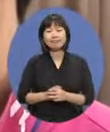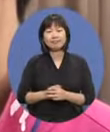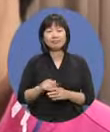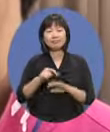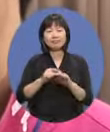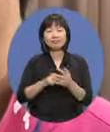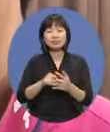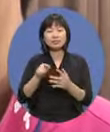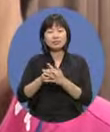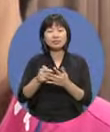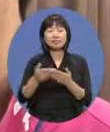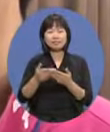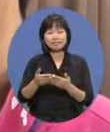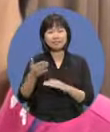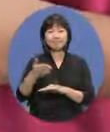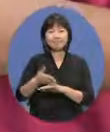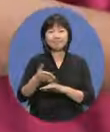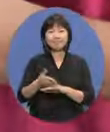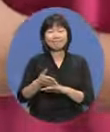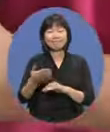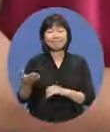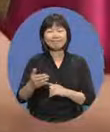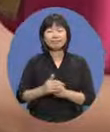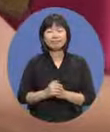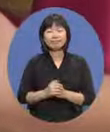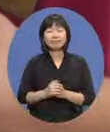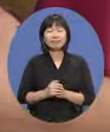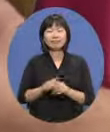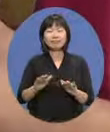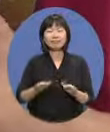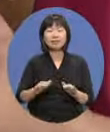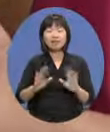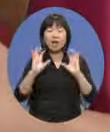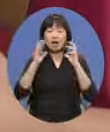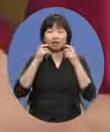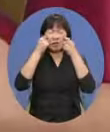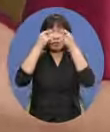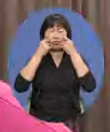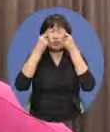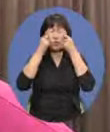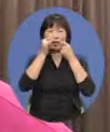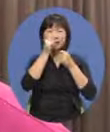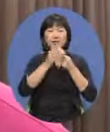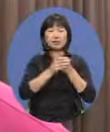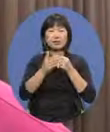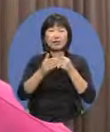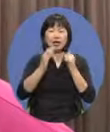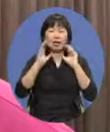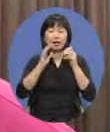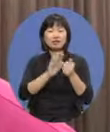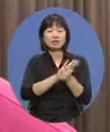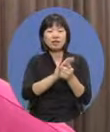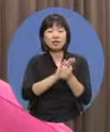마음을 헤아려줘서 고마워. 너무 외롭고 좀 아기가 울어서 아기를 달랠